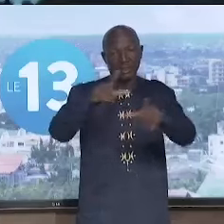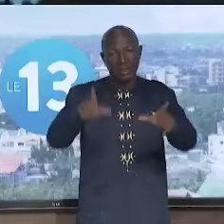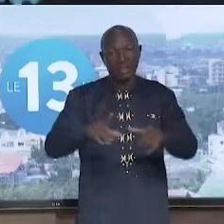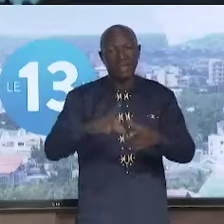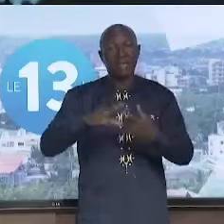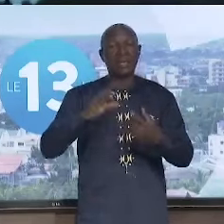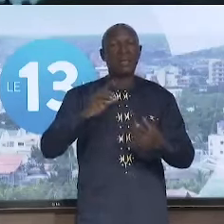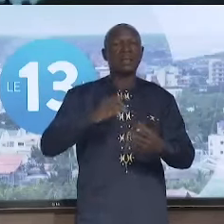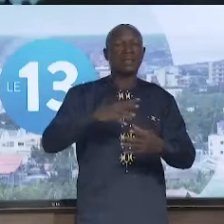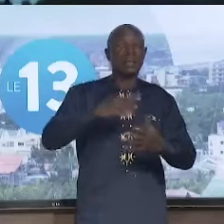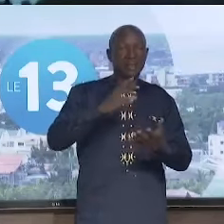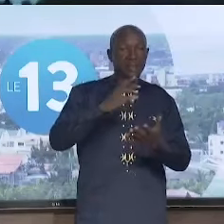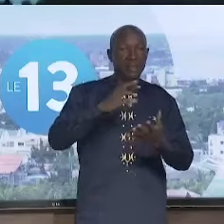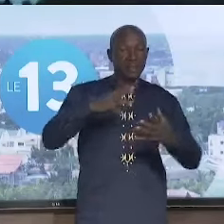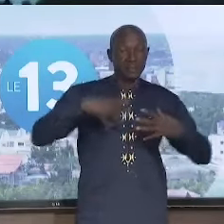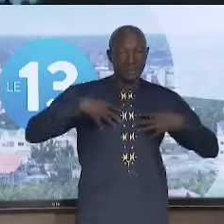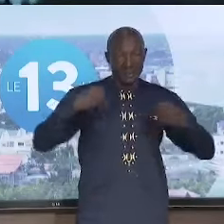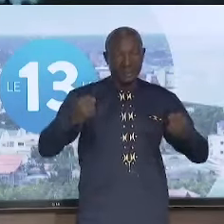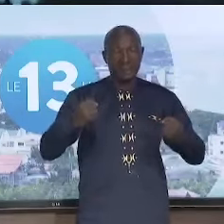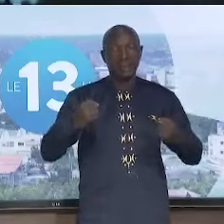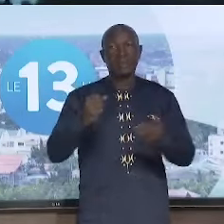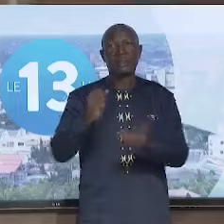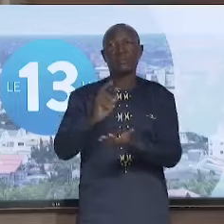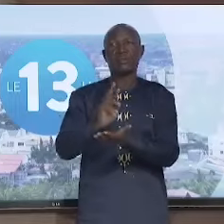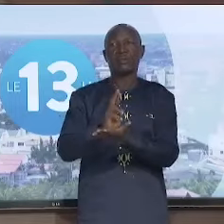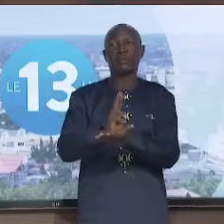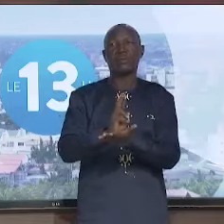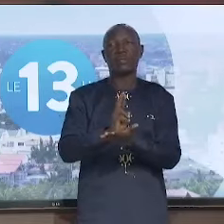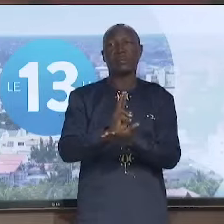avec Issoufou Kabori et Issia Kanana.